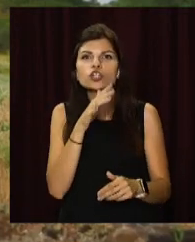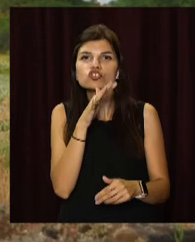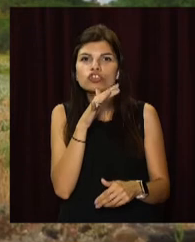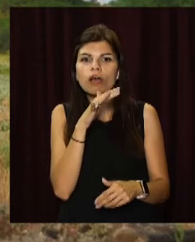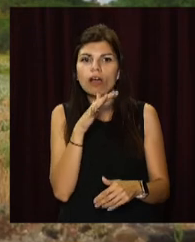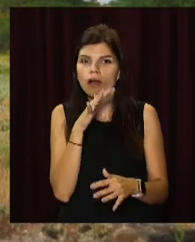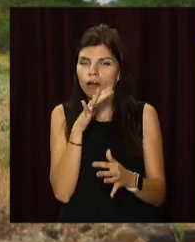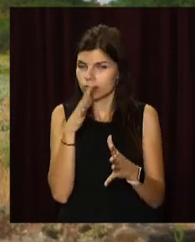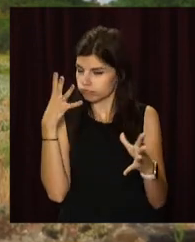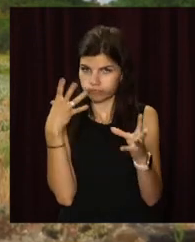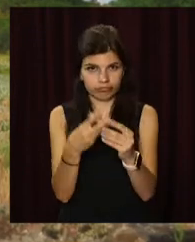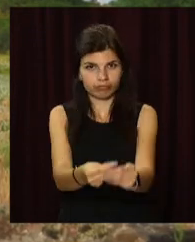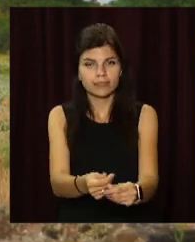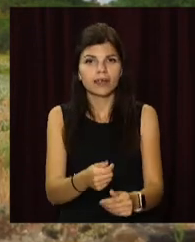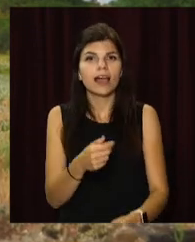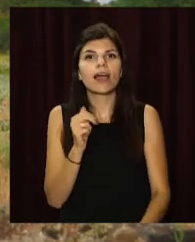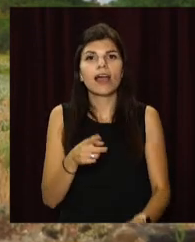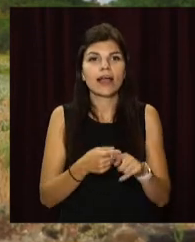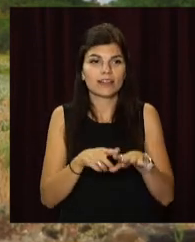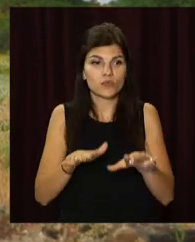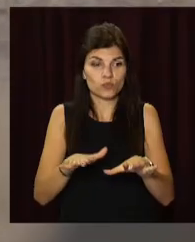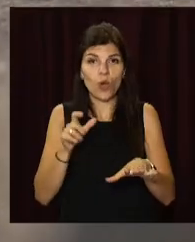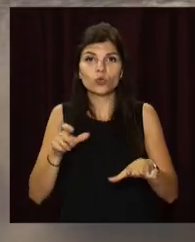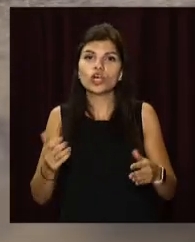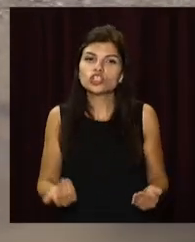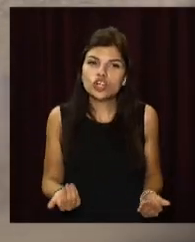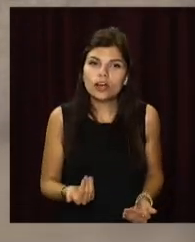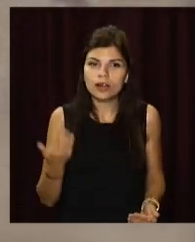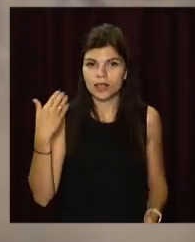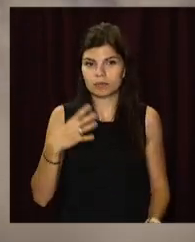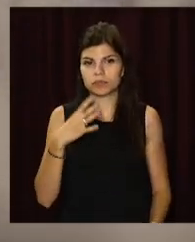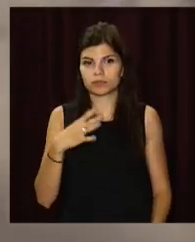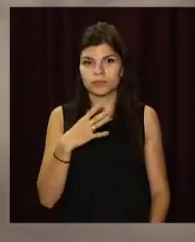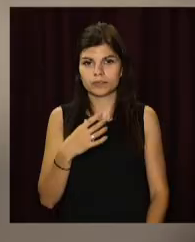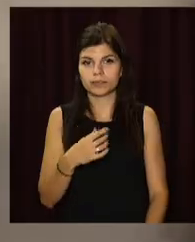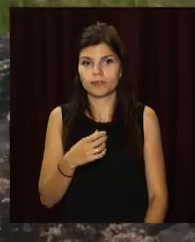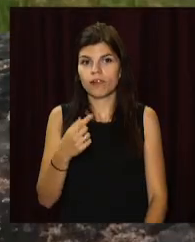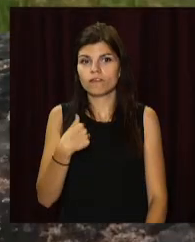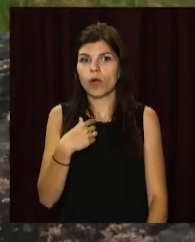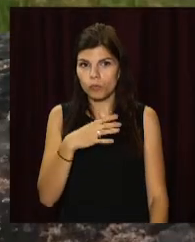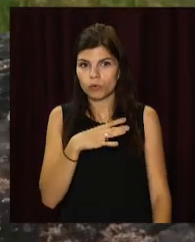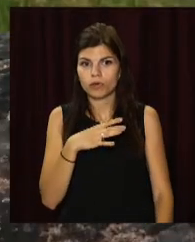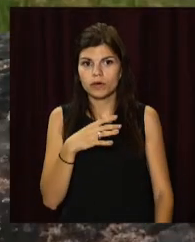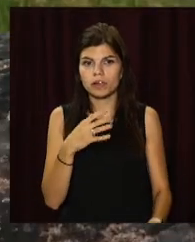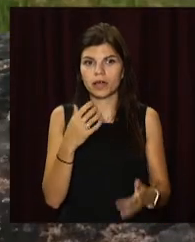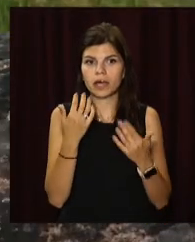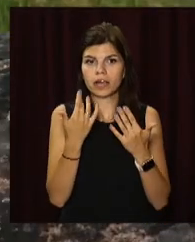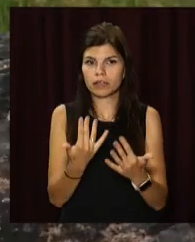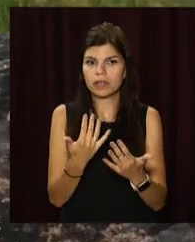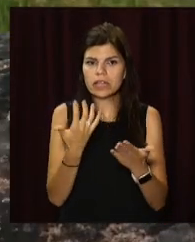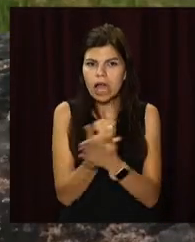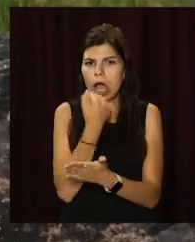як час, що вони перебувають у цьому місті, люди жили. Минулі сезони у нас було кілька таких амфорних ручок з